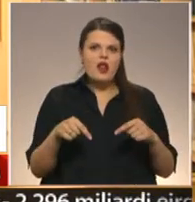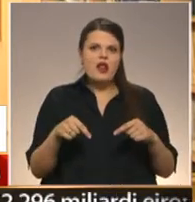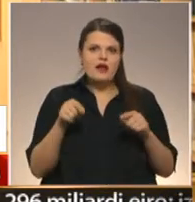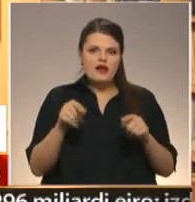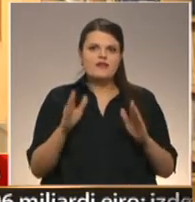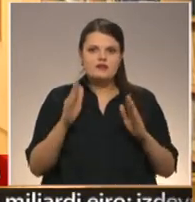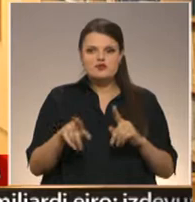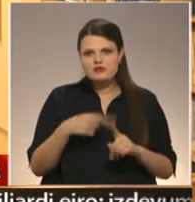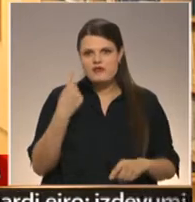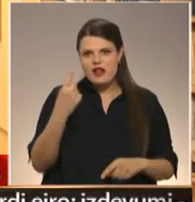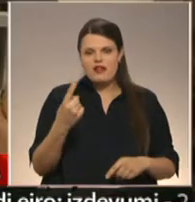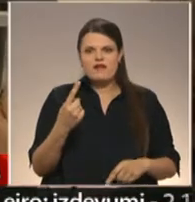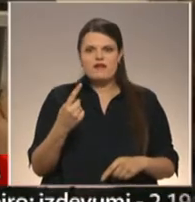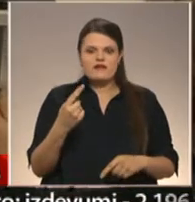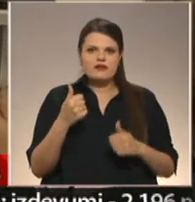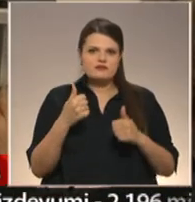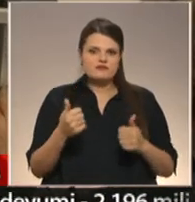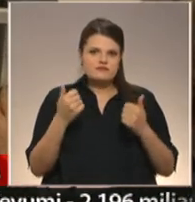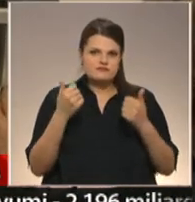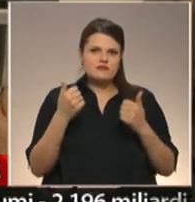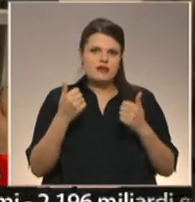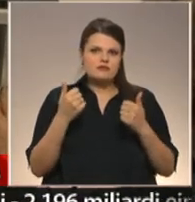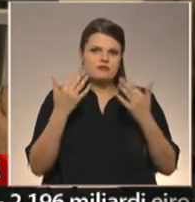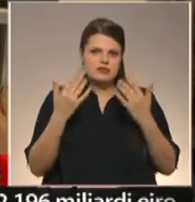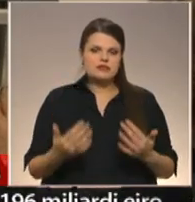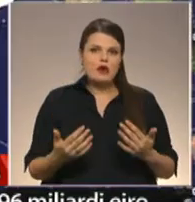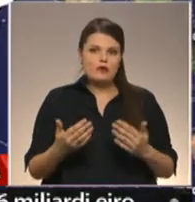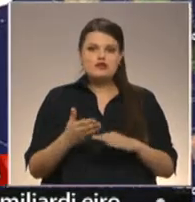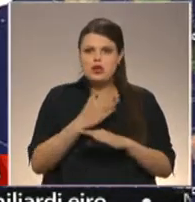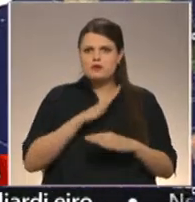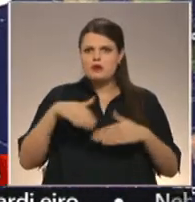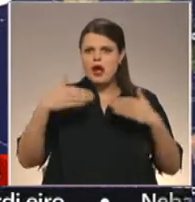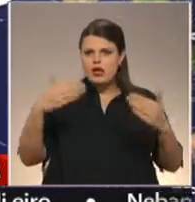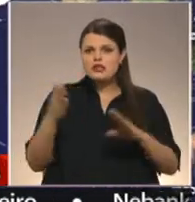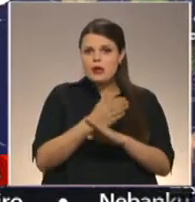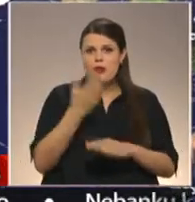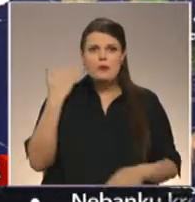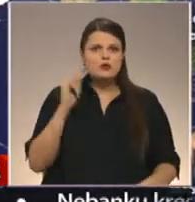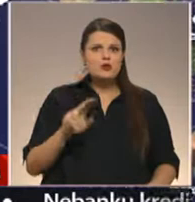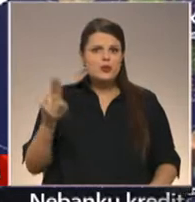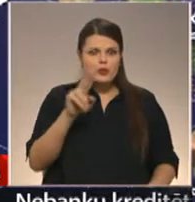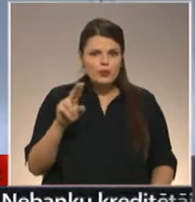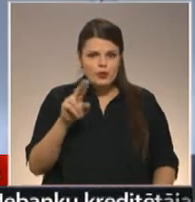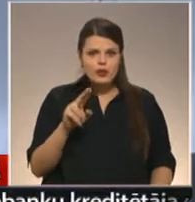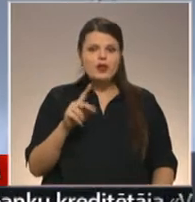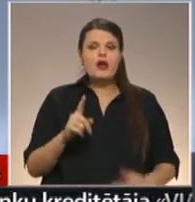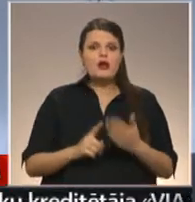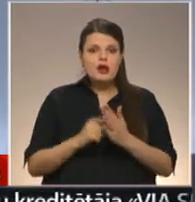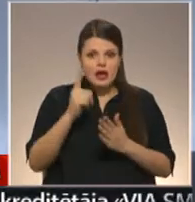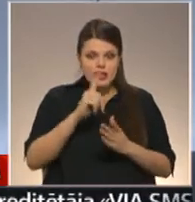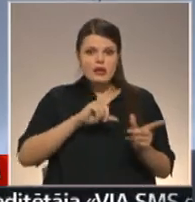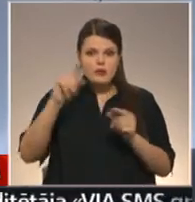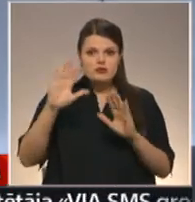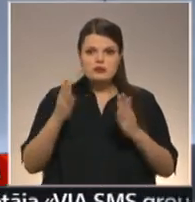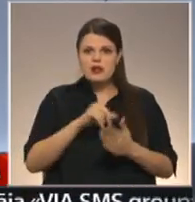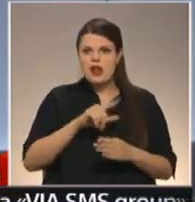tas būs vēl viens tāds pasākums. Iepriekš satelīta lidojumu atcelt vairāk kārt, iepriekšējais pērn jūnijā. Indijas nesēja raķete devās izplatījumā,